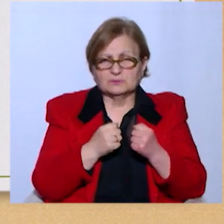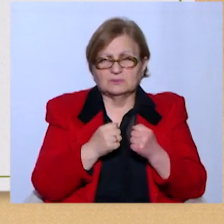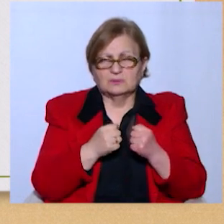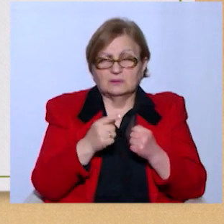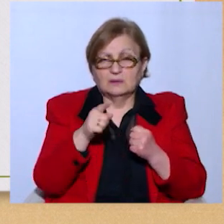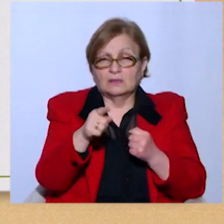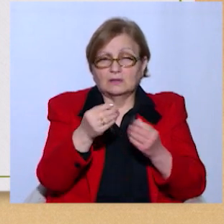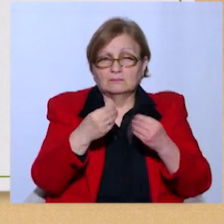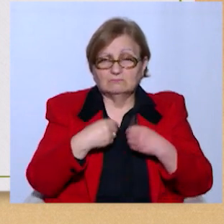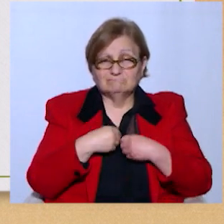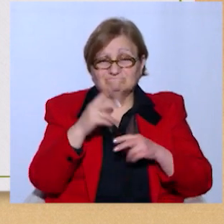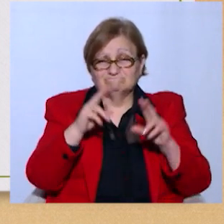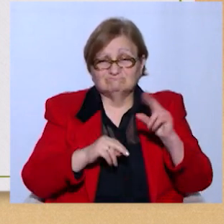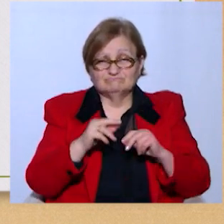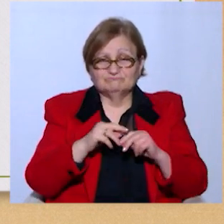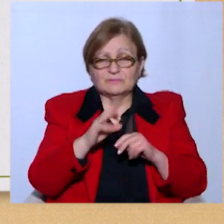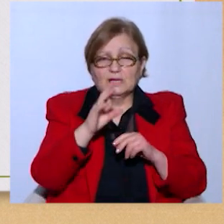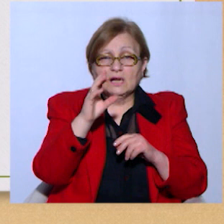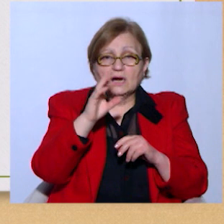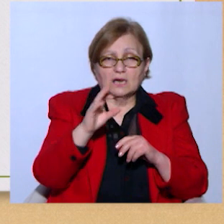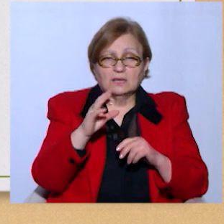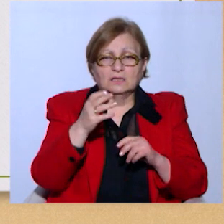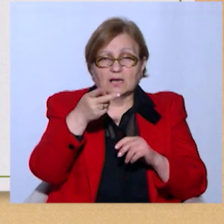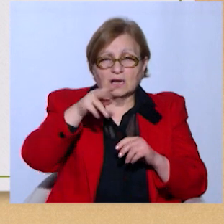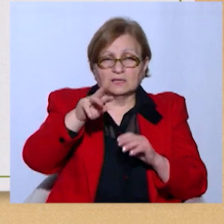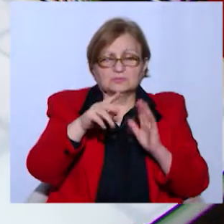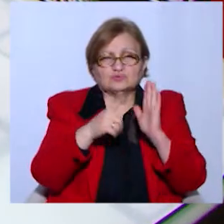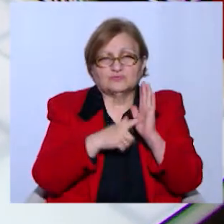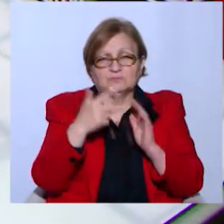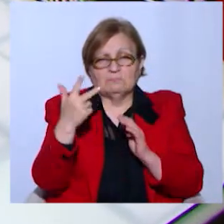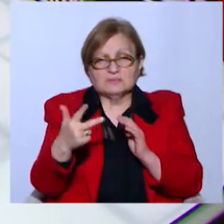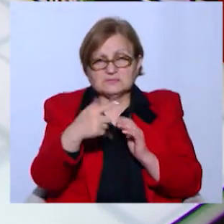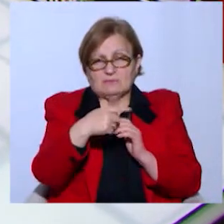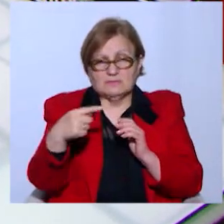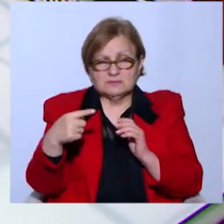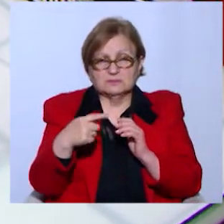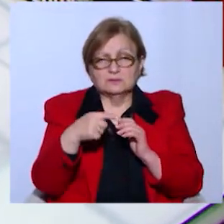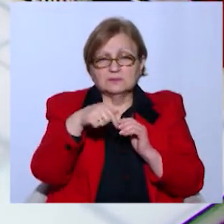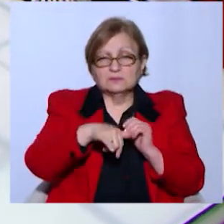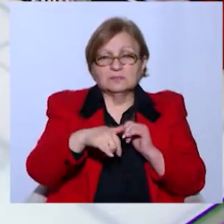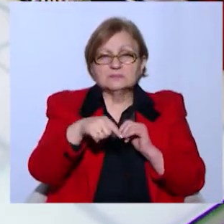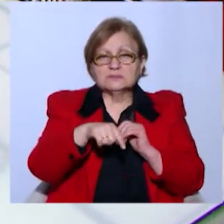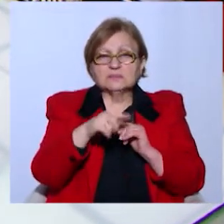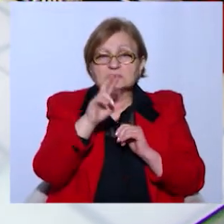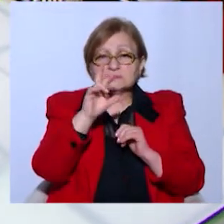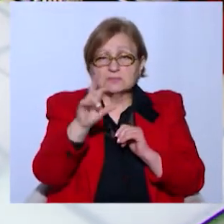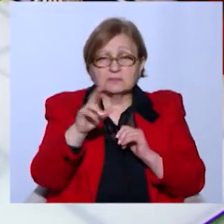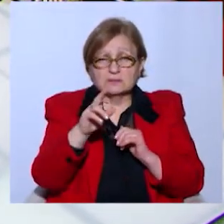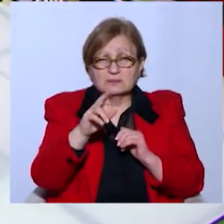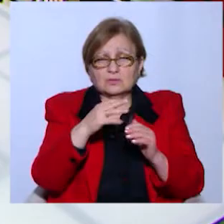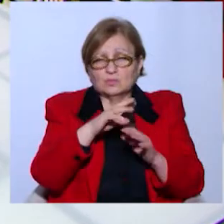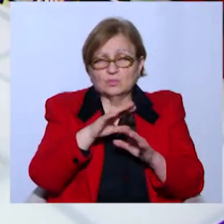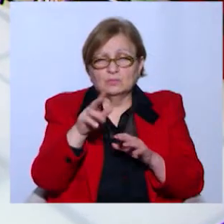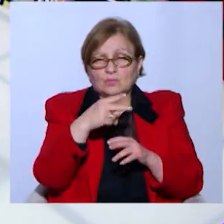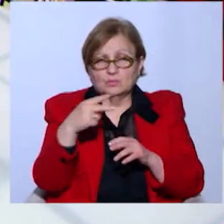ამ მონაცემების ჩასმით ქუხარისხად 9 უდრის მინუს 17, საიდანაც q უდრის მე-9 ხარისხის ფესვი მინუს